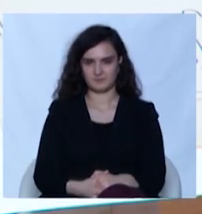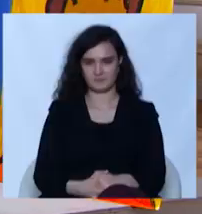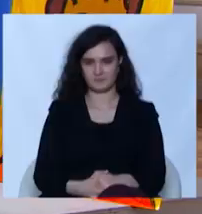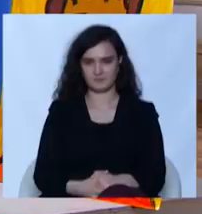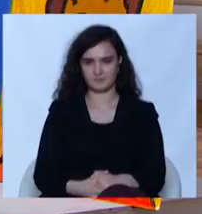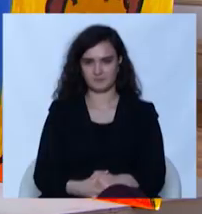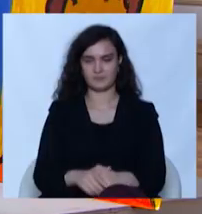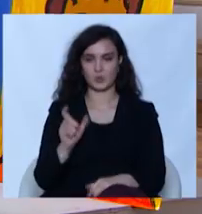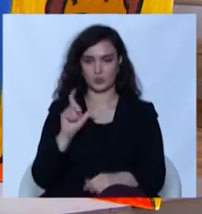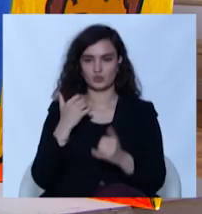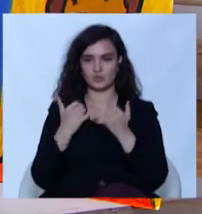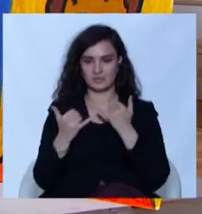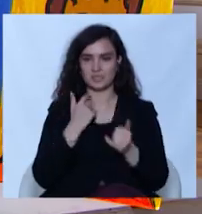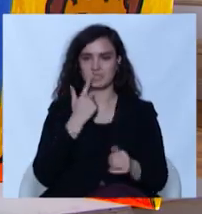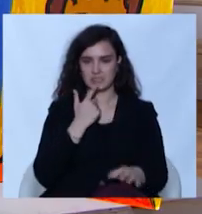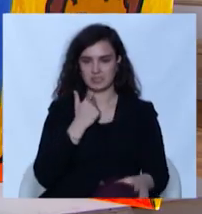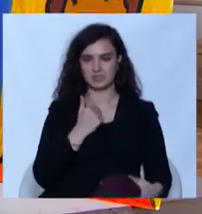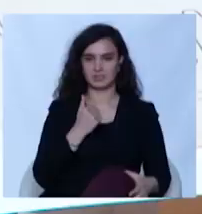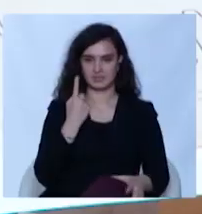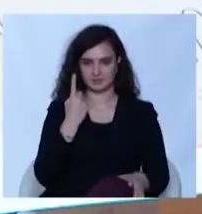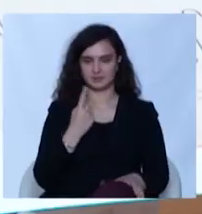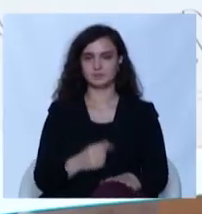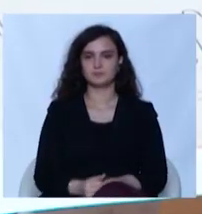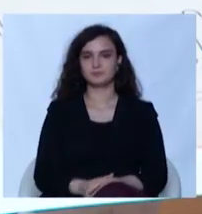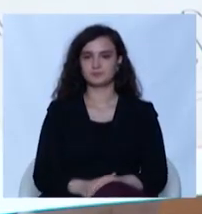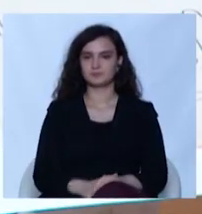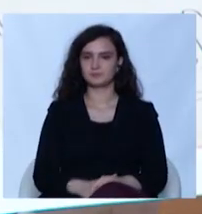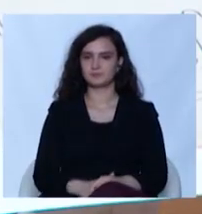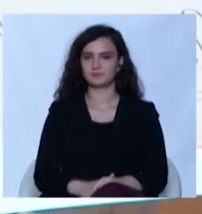ლურჯი, ყვითელი და წითელი, ერთი.